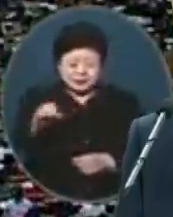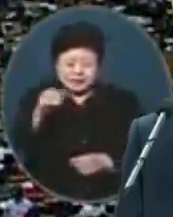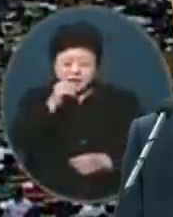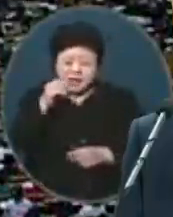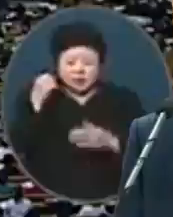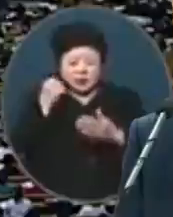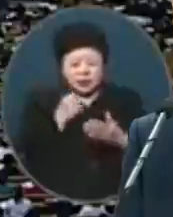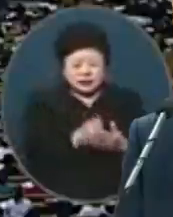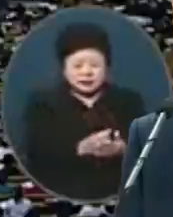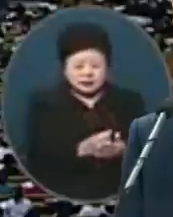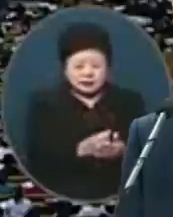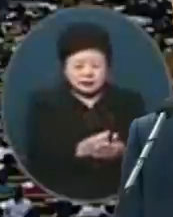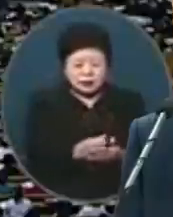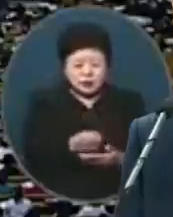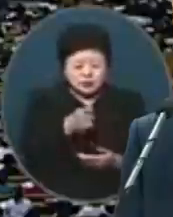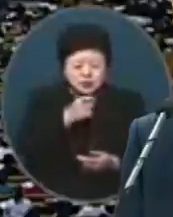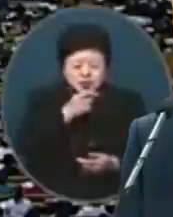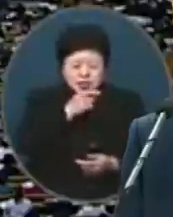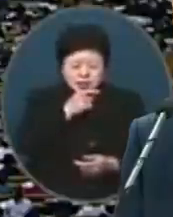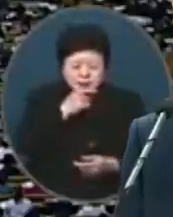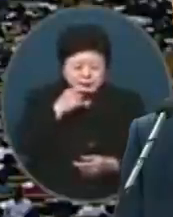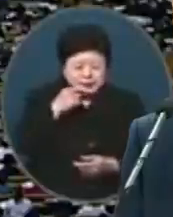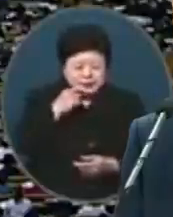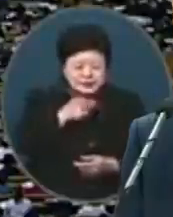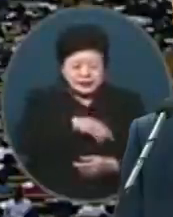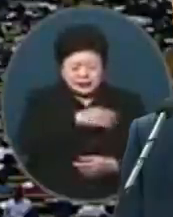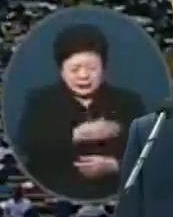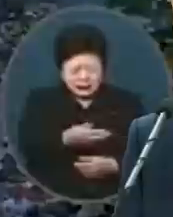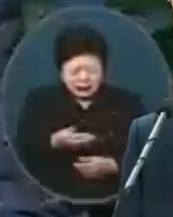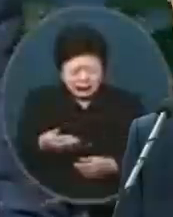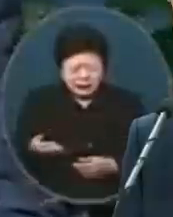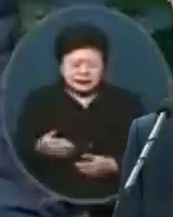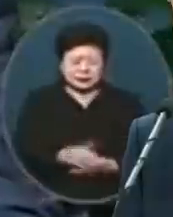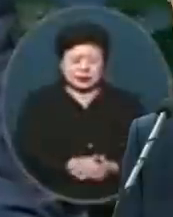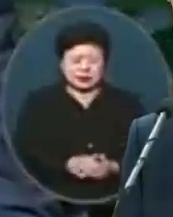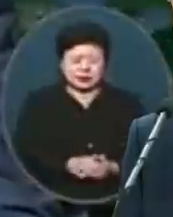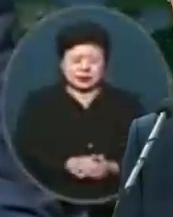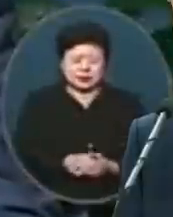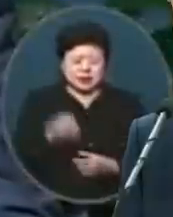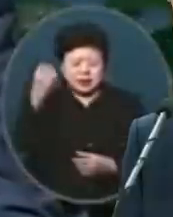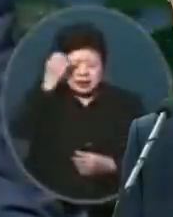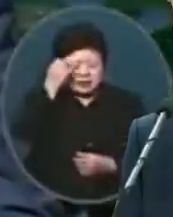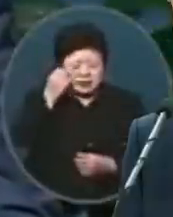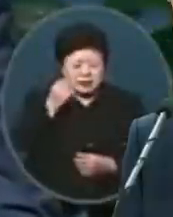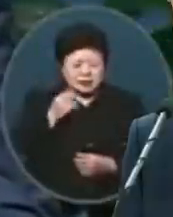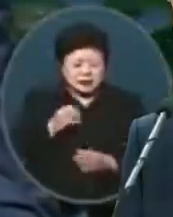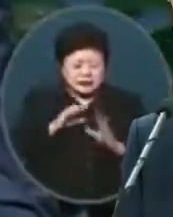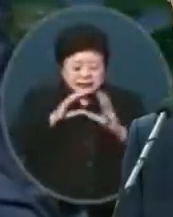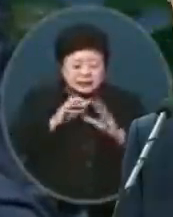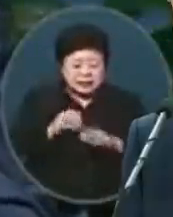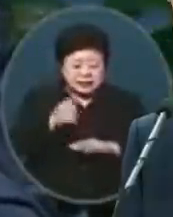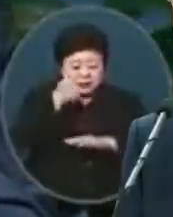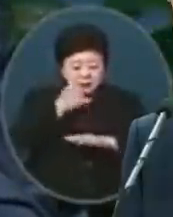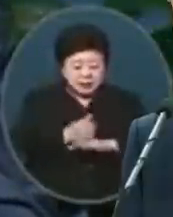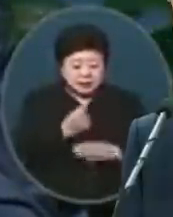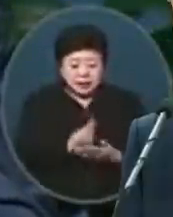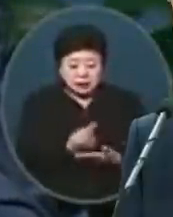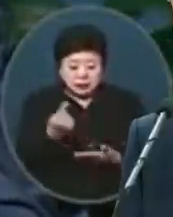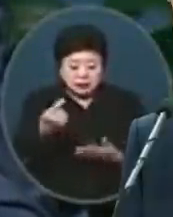박히사 물과 피를 다 쏟으시고 그 영이 세상을 떠나실 때